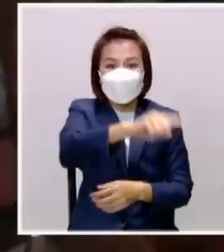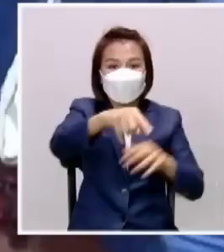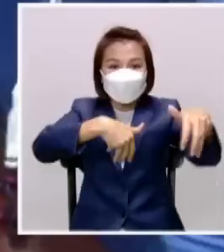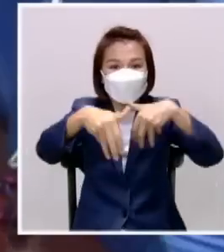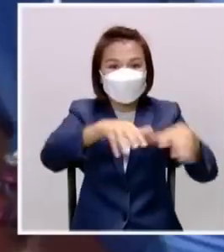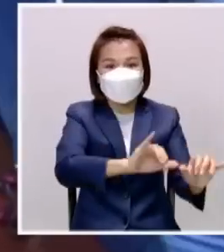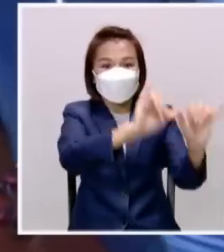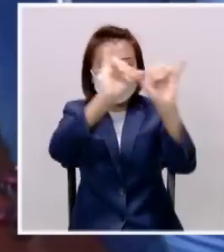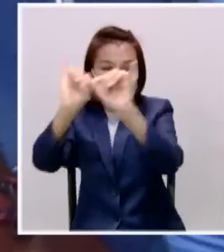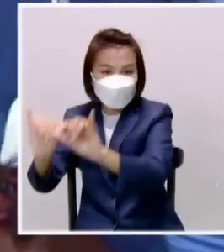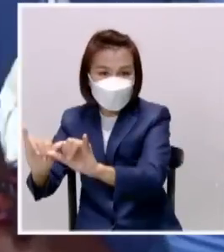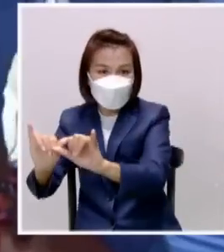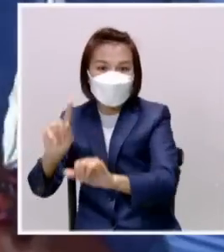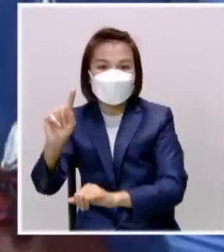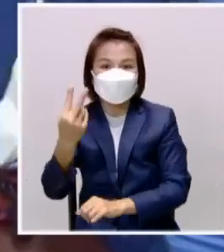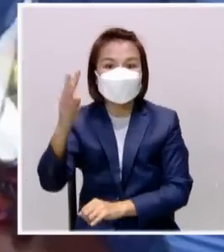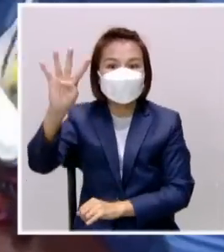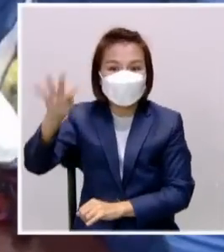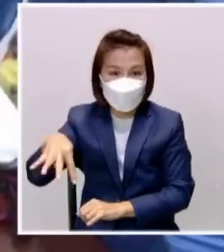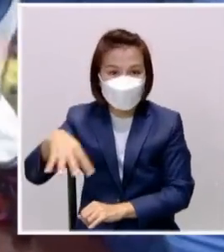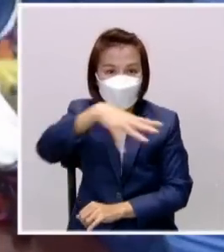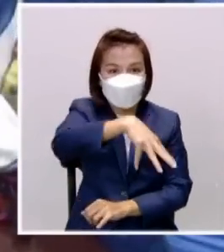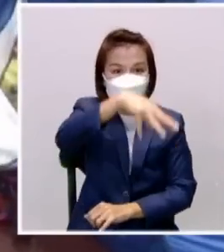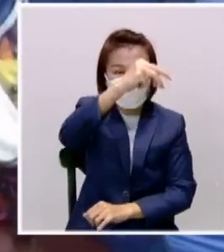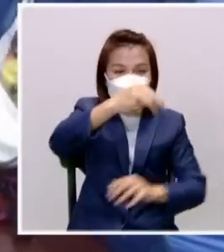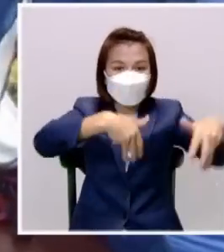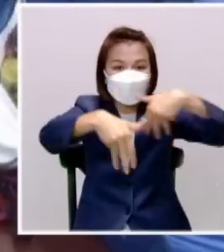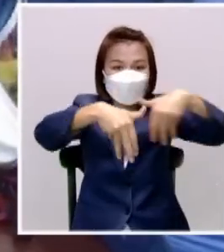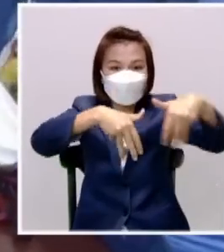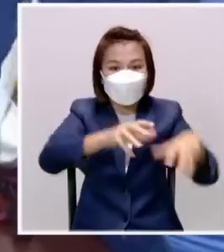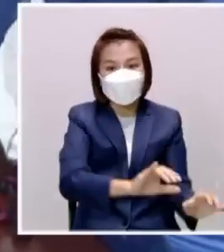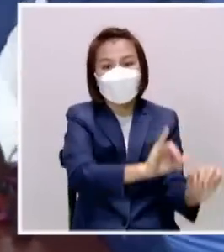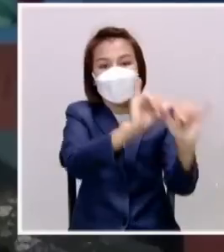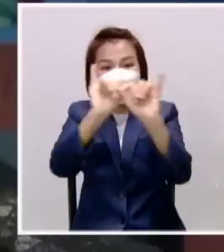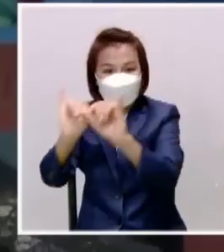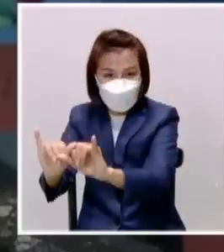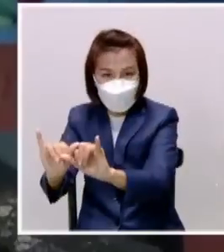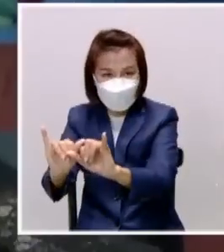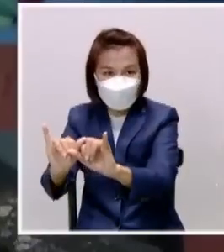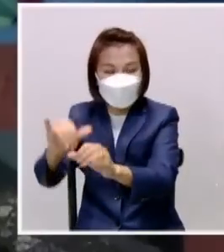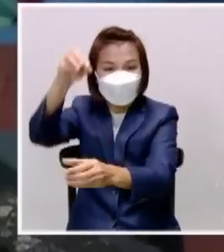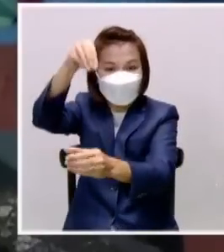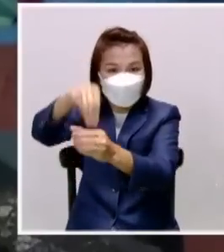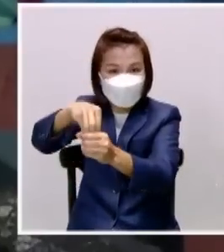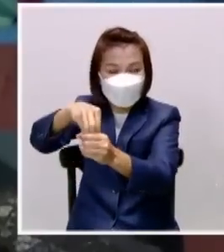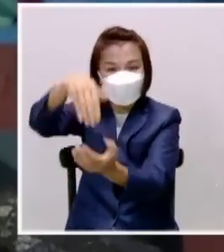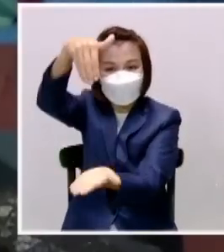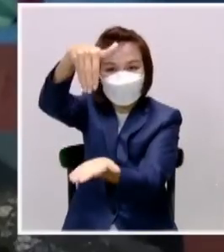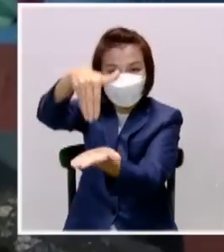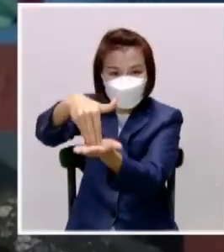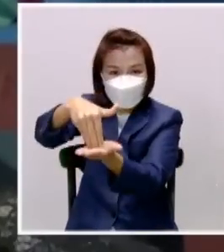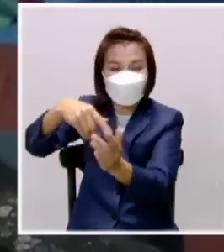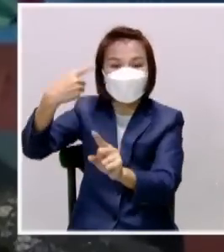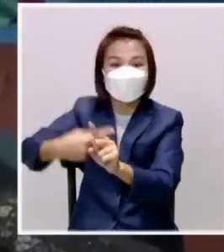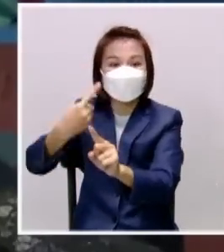า 14,000 คนในกรุงมะนิลาเมืองหลวงออกจากหลายชุมชนที่เป็นพื้นที่ราบต่ำค่ะไปอยู่กันที่ศูนย์อพยพชั่วคราวนะค